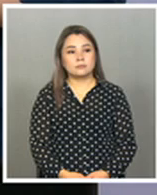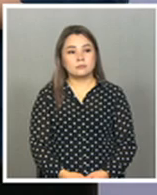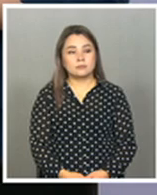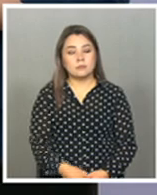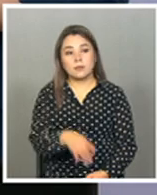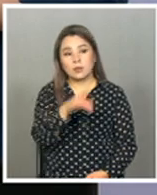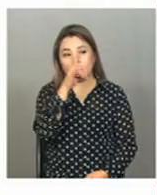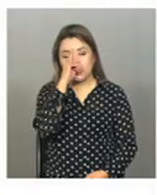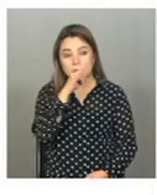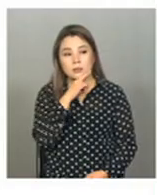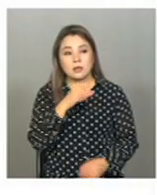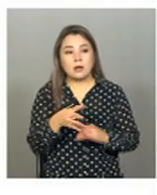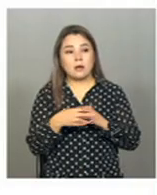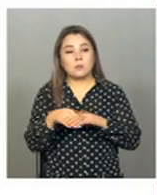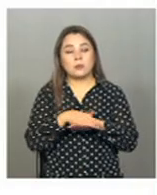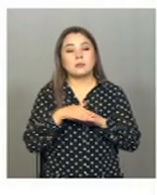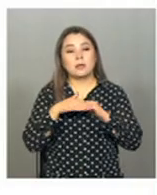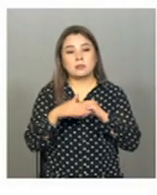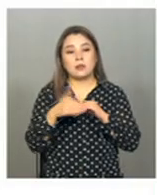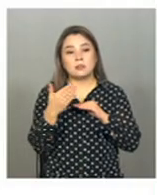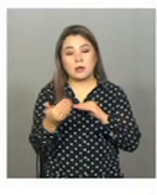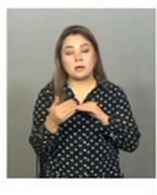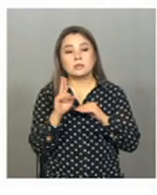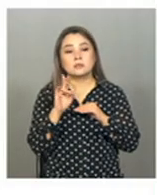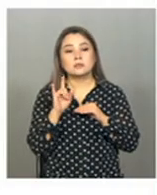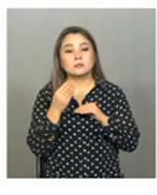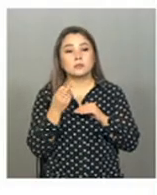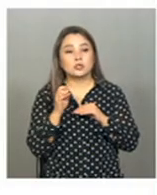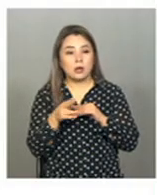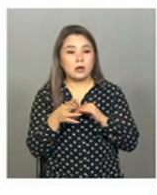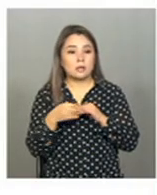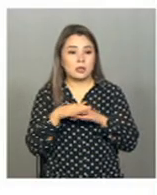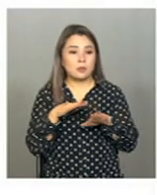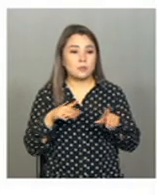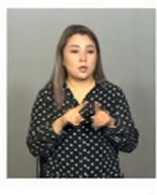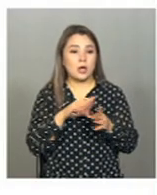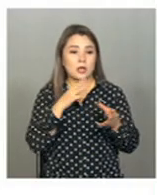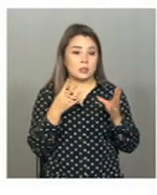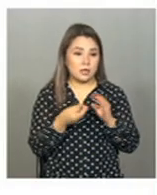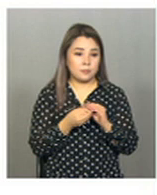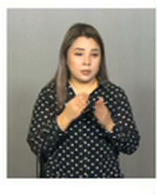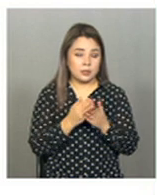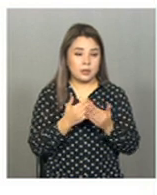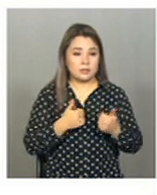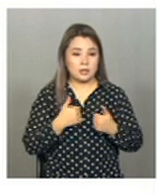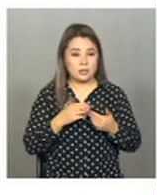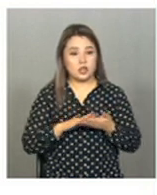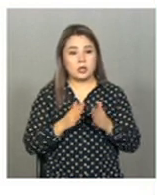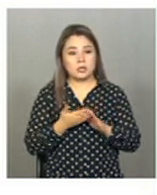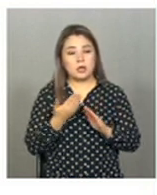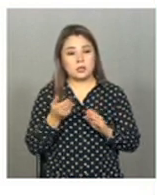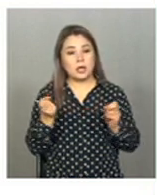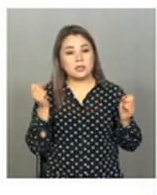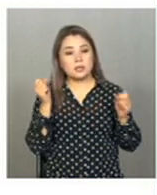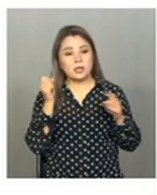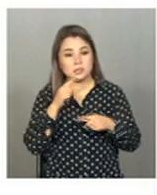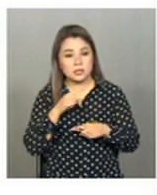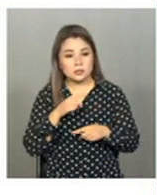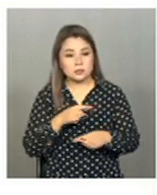Қазақстан аумағында Қыпшақ тайпасының қалыптасуына ықпал еткен жағдайларды анықтаңыздар.